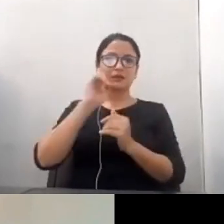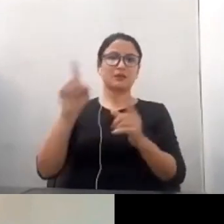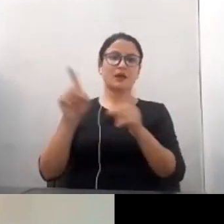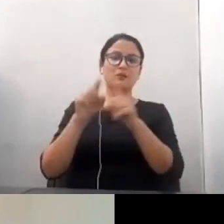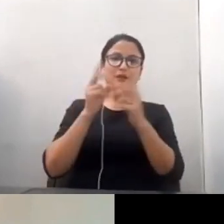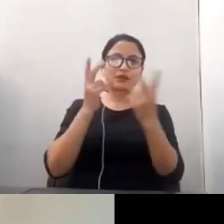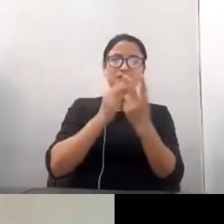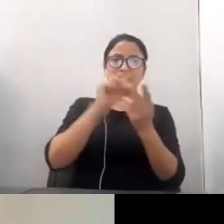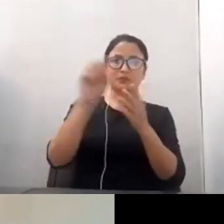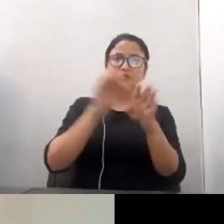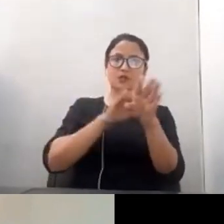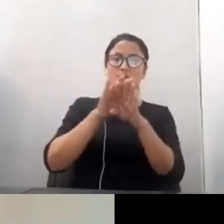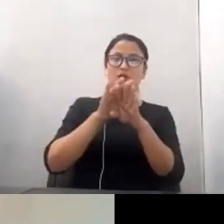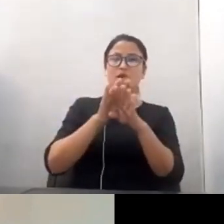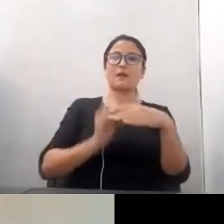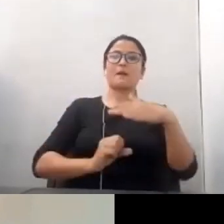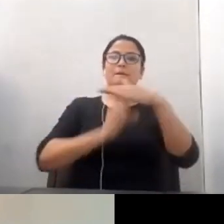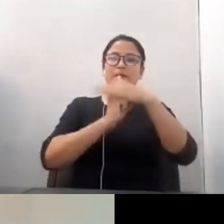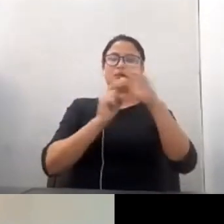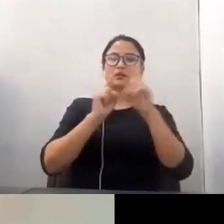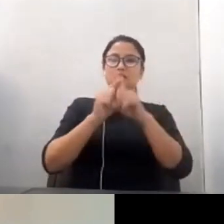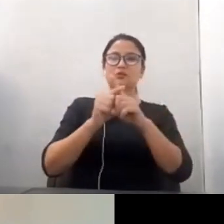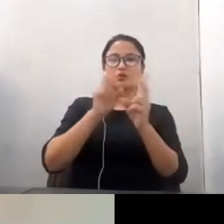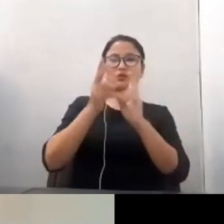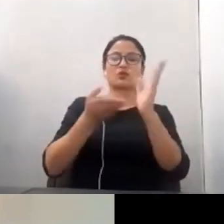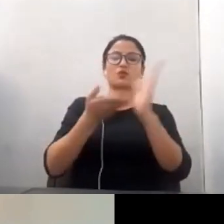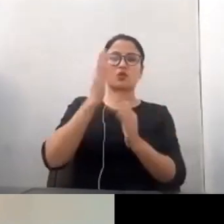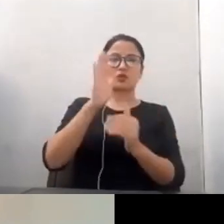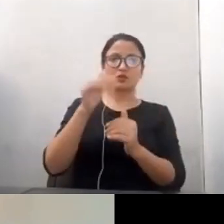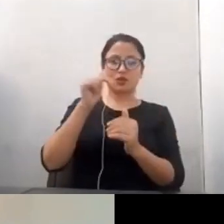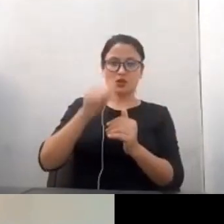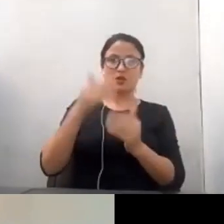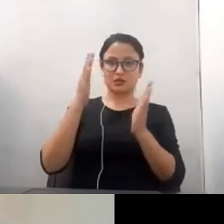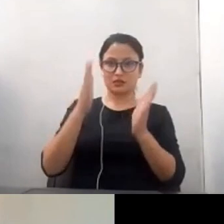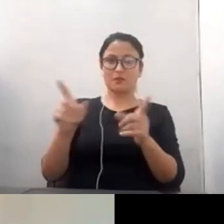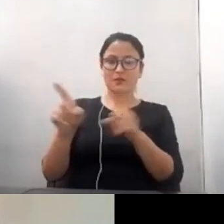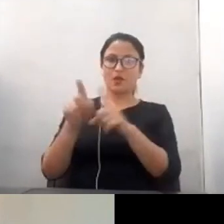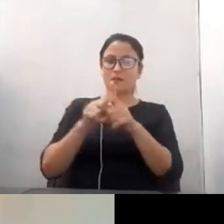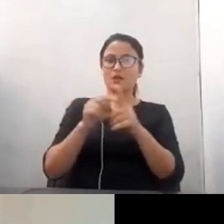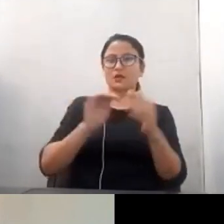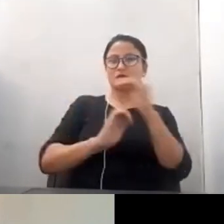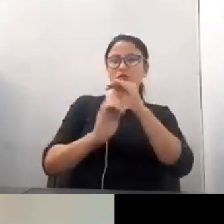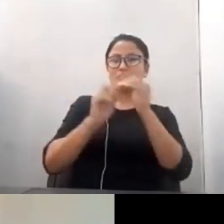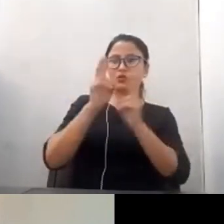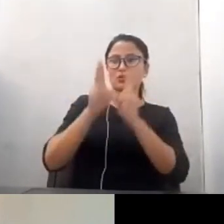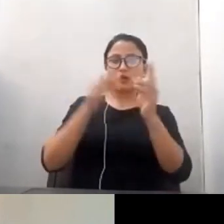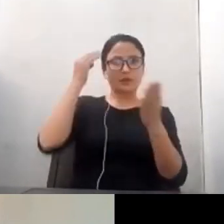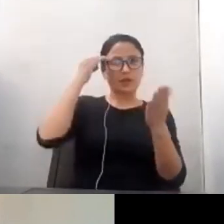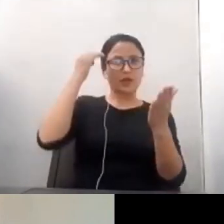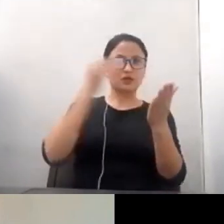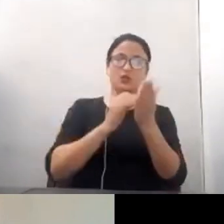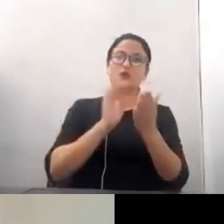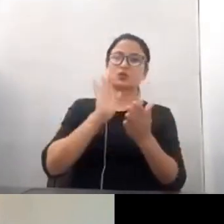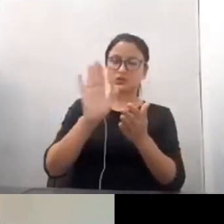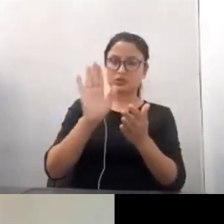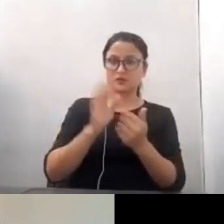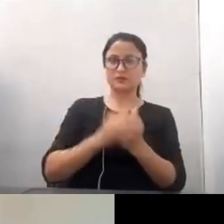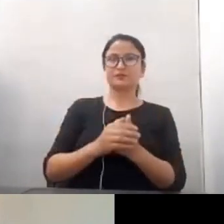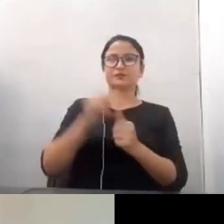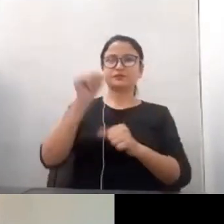विषयहरूलाई चाहिँ प्राथमिकताका साथ उठान गर्नेछ र अहिलेसम्म पनि समितिले यस कुरामा चाहिँ ध्यान दिएको छ र जहाँसम्म